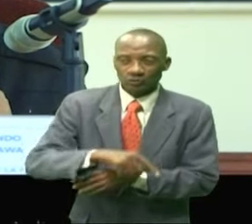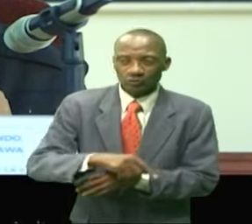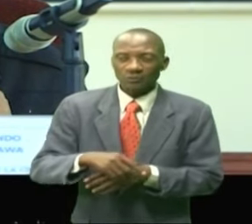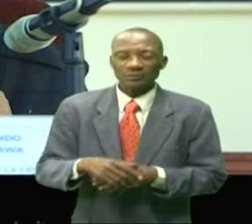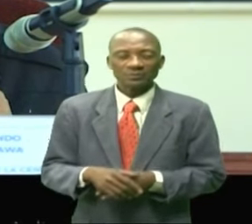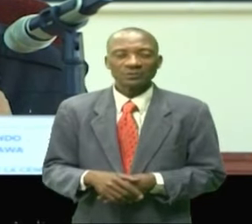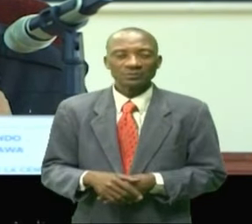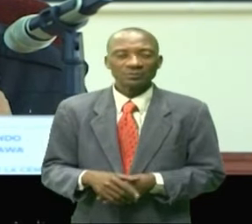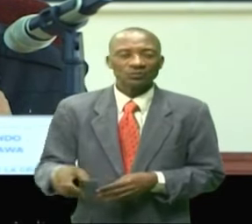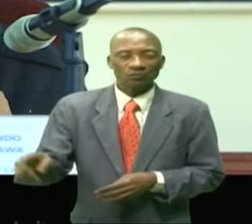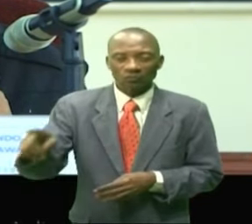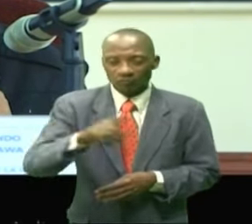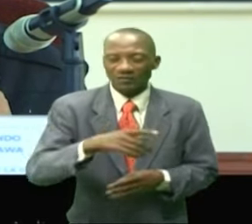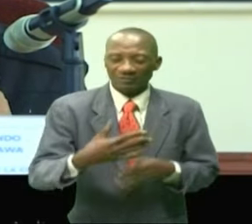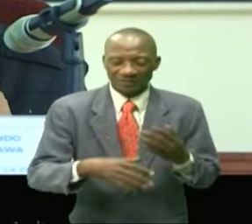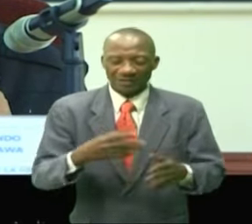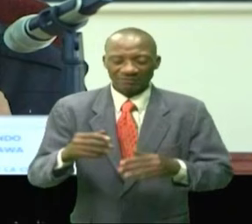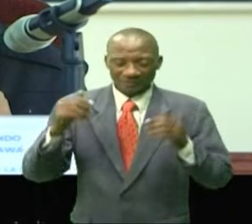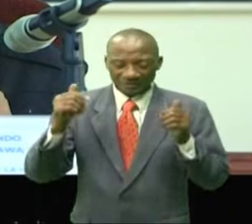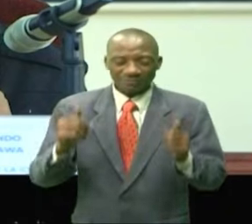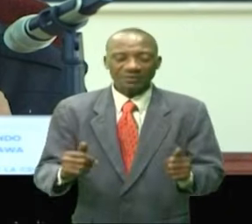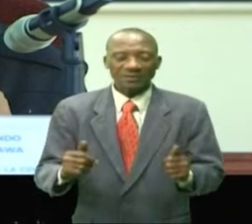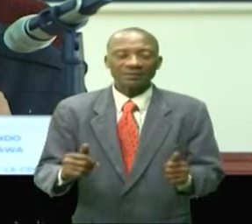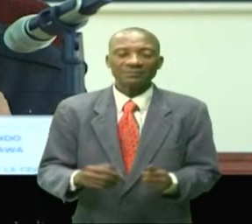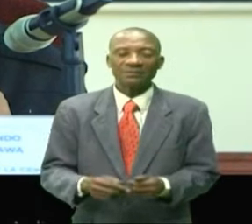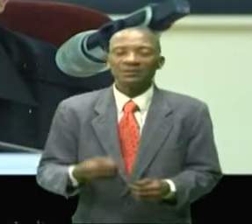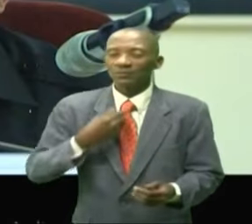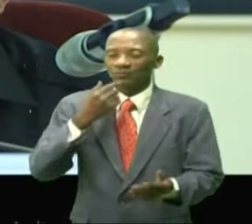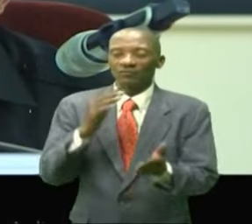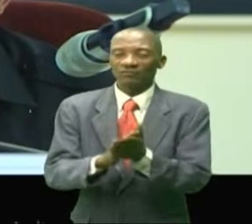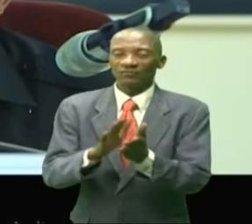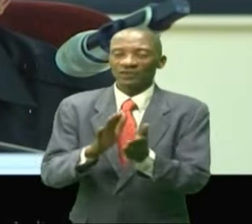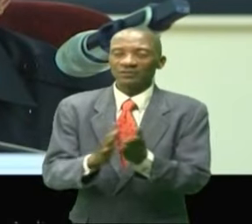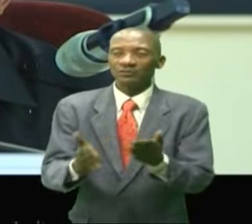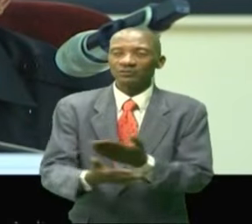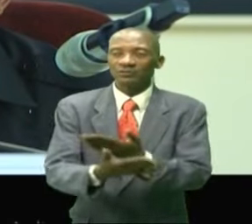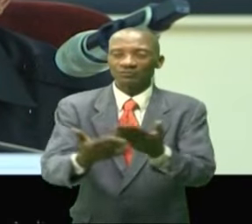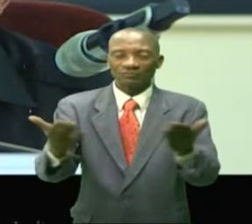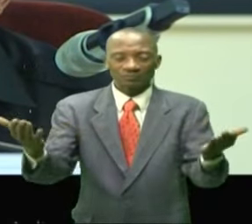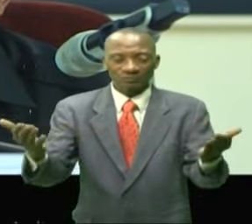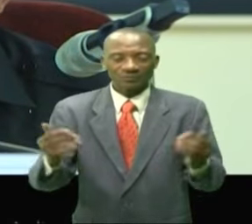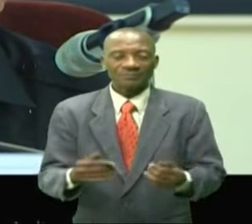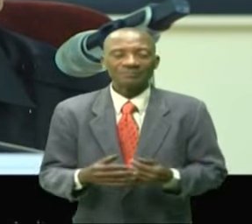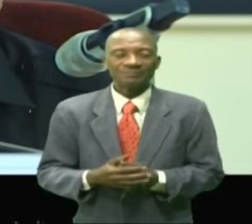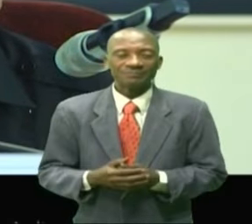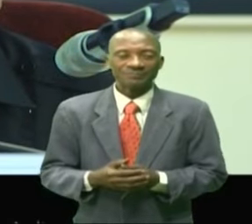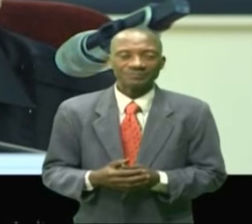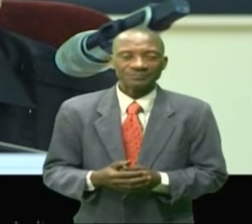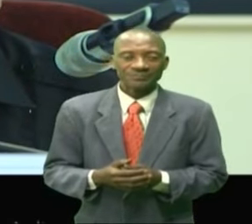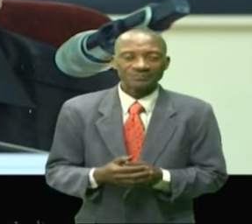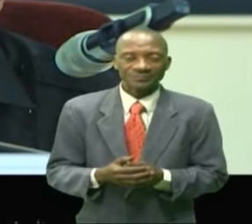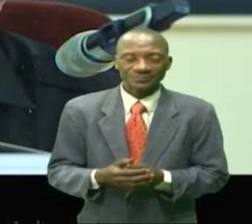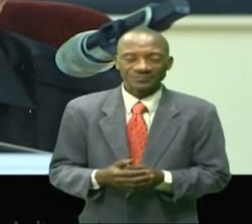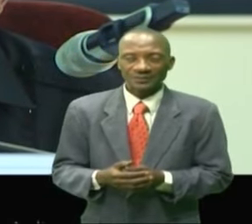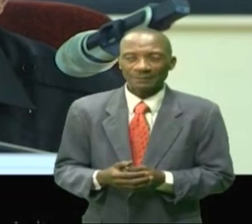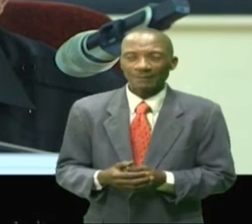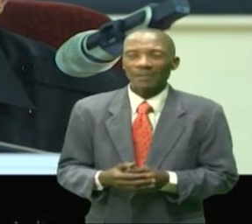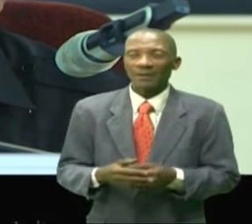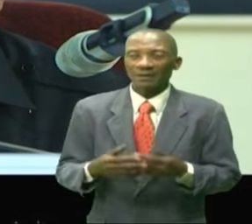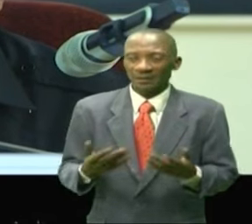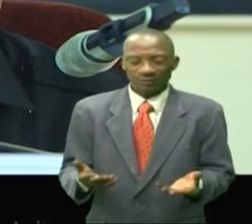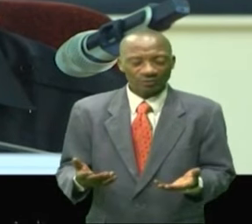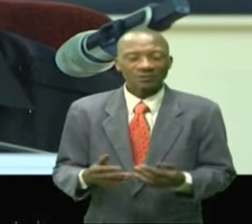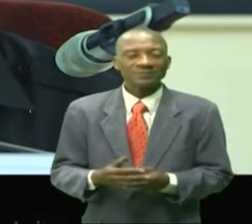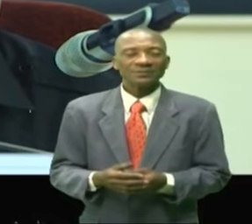me surprendre. Toutes mes félicitations. Au nom du président de la Commission